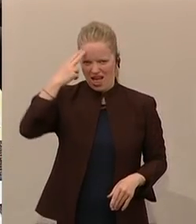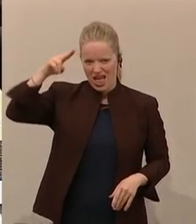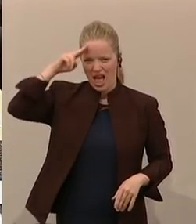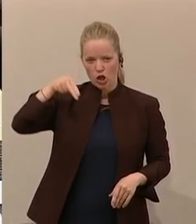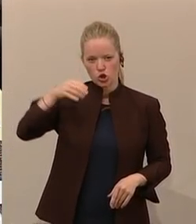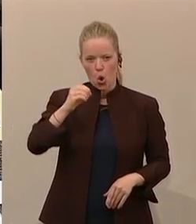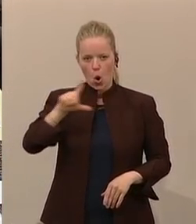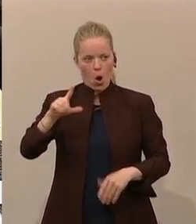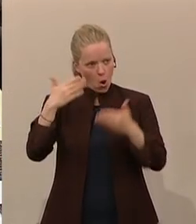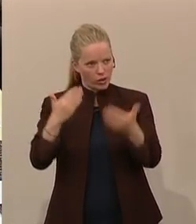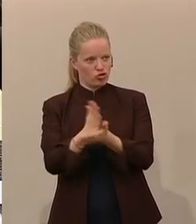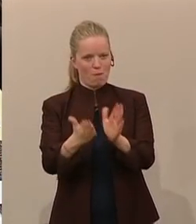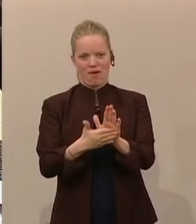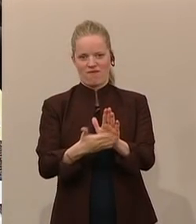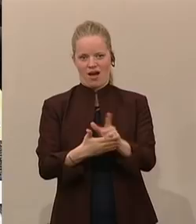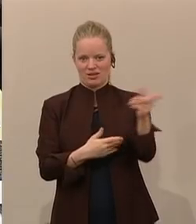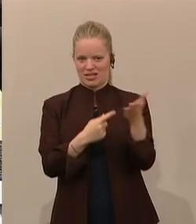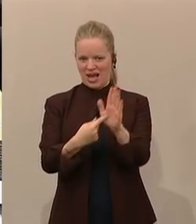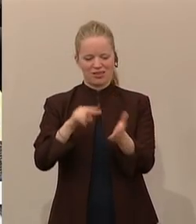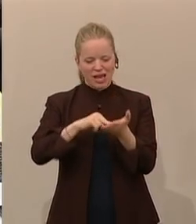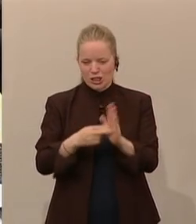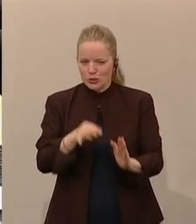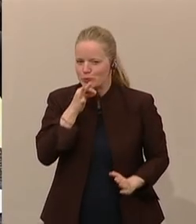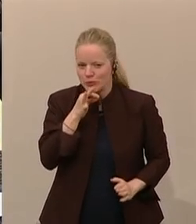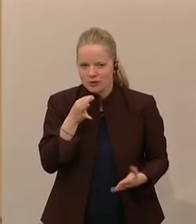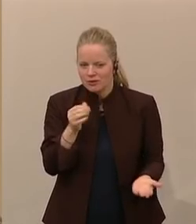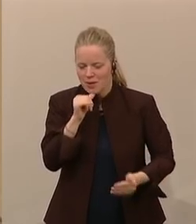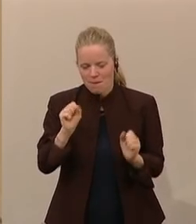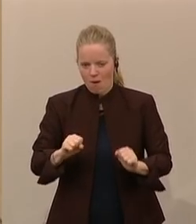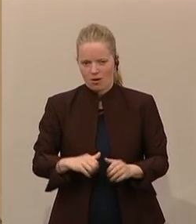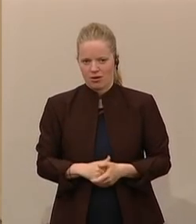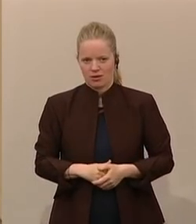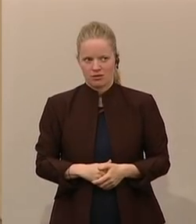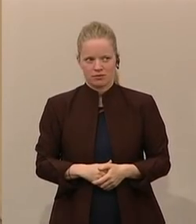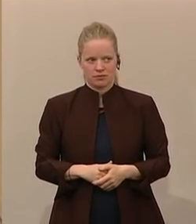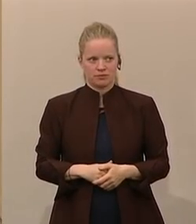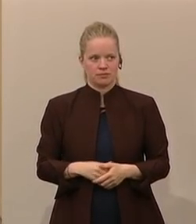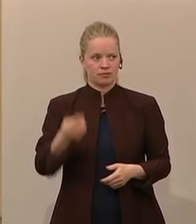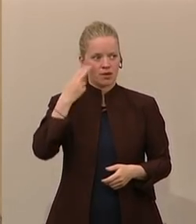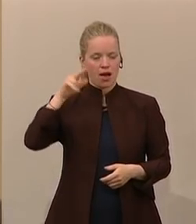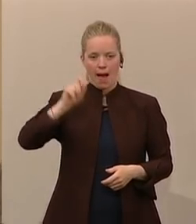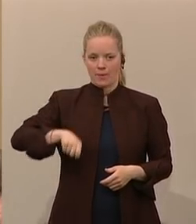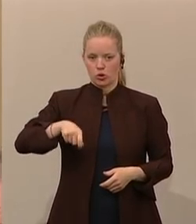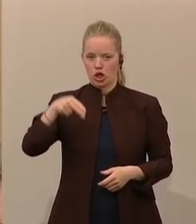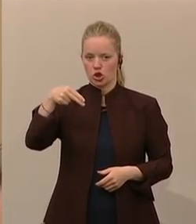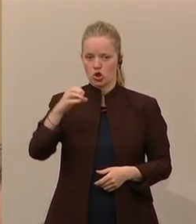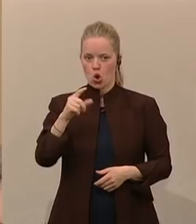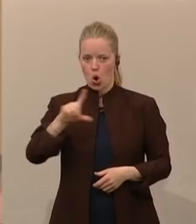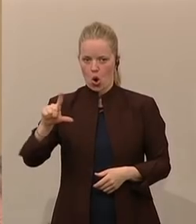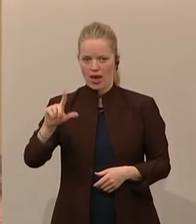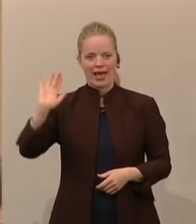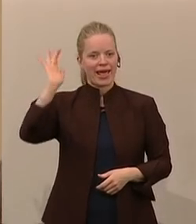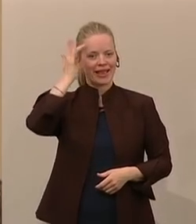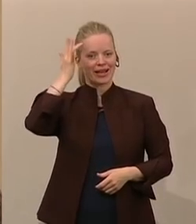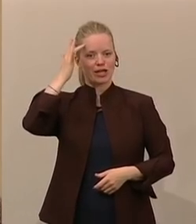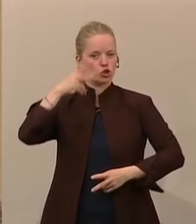ja heute den Beweis geliefert, dass das gar nicht geht technisch, diese Massenüberwachung. Der Herr Abgeordnete Noll, unser